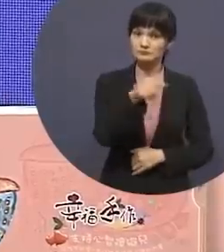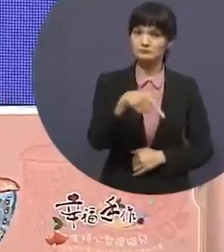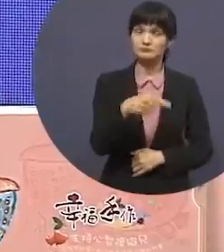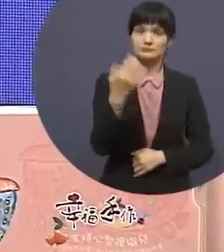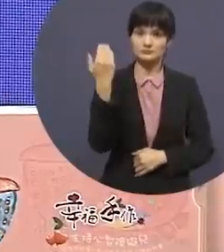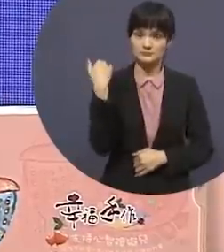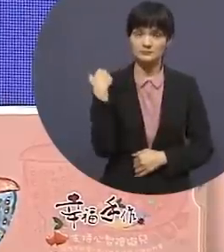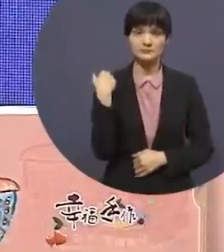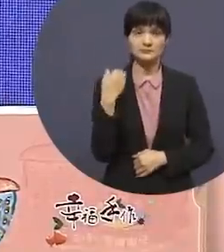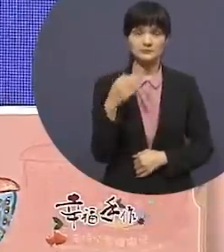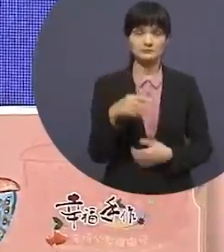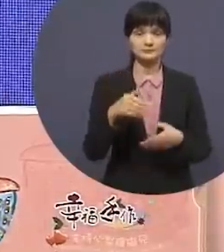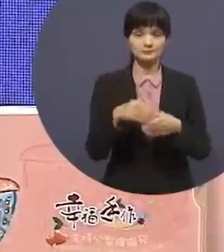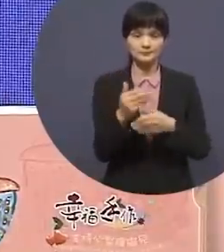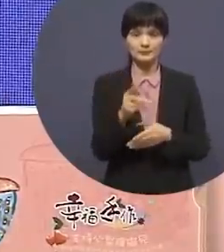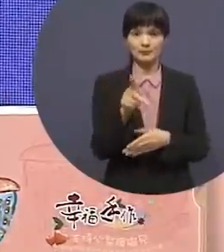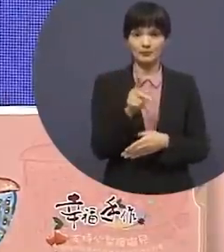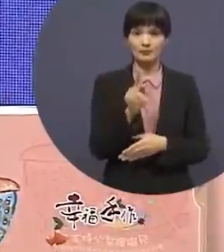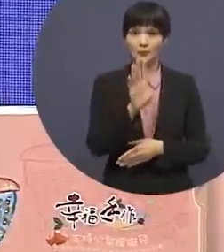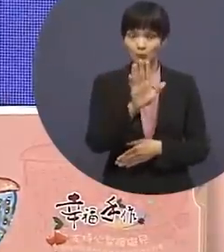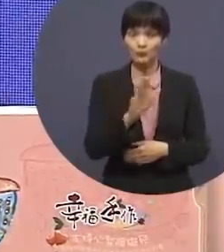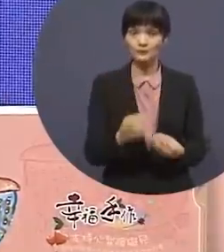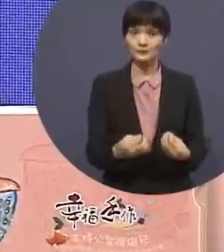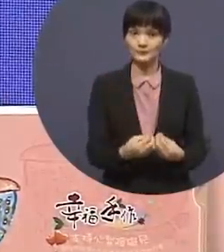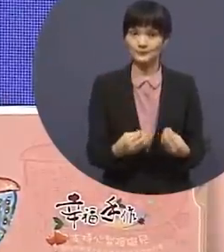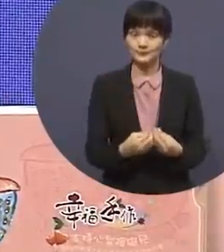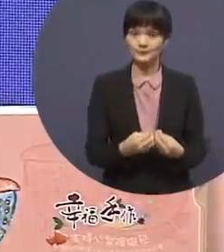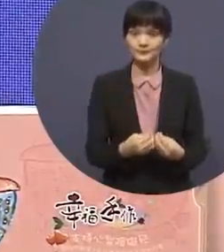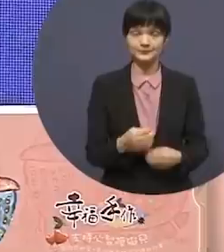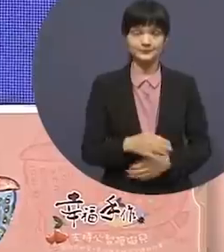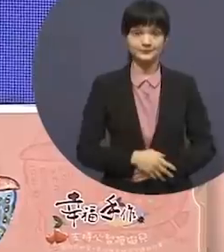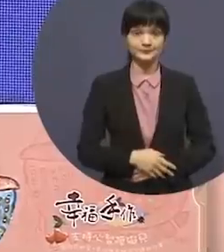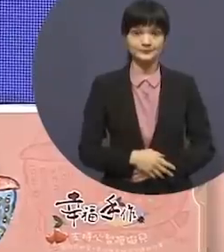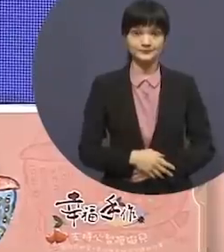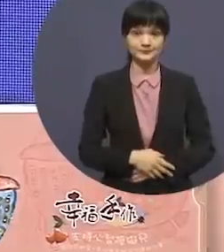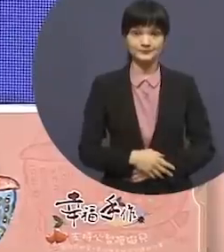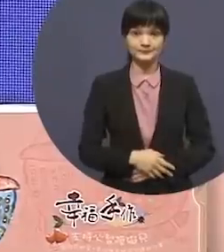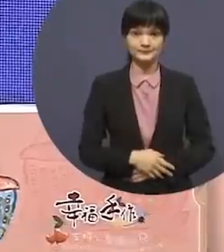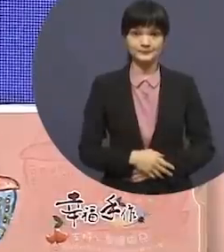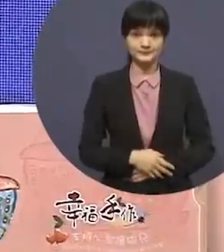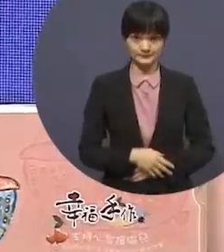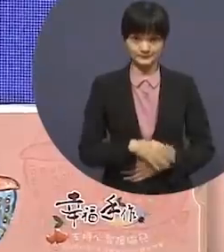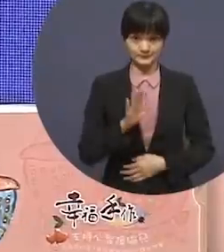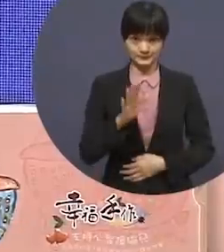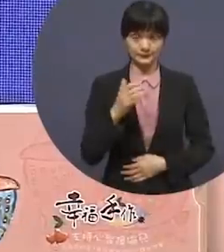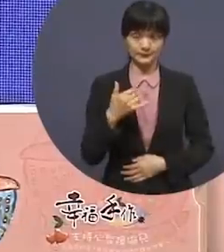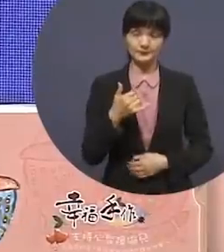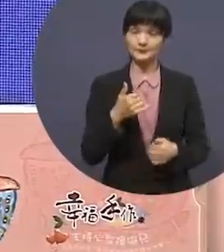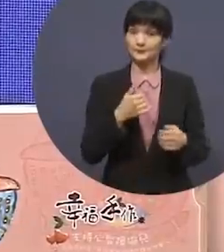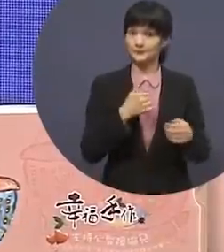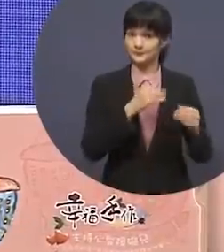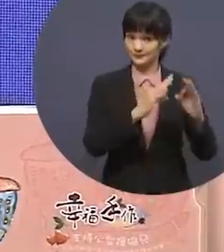被查扣，那我们了解以后，我们都给当地的这些金融机构给他正式